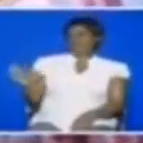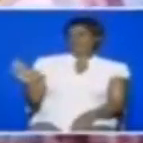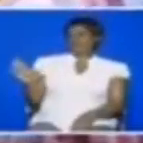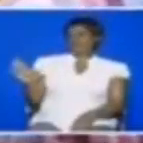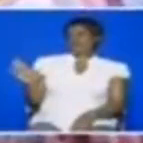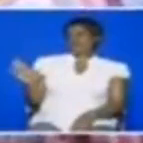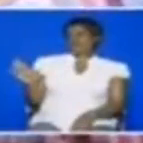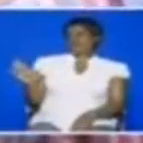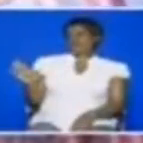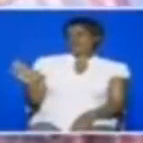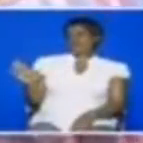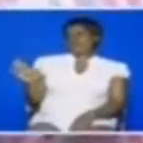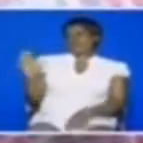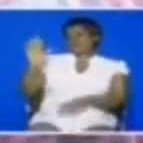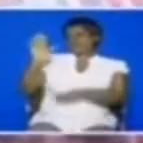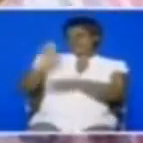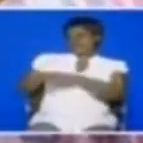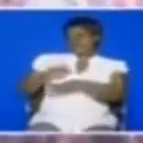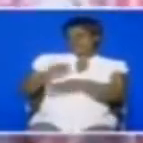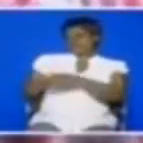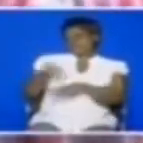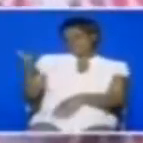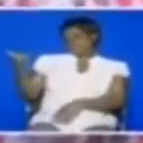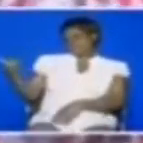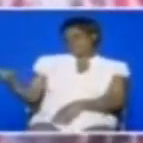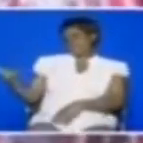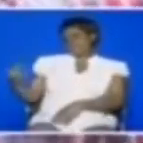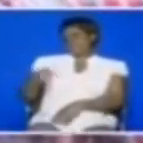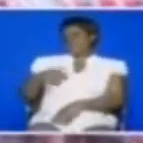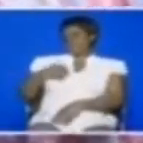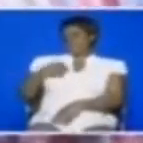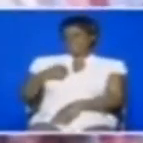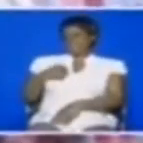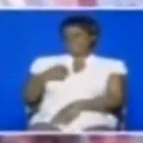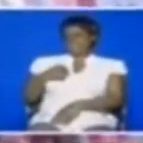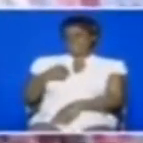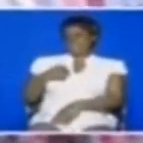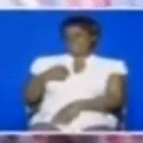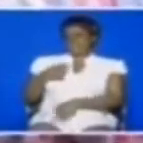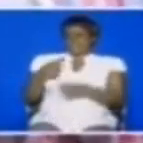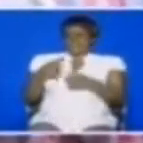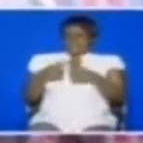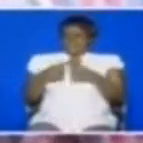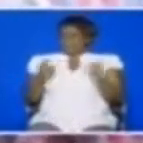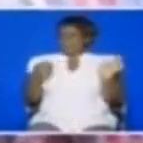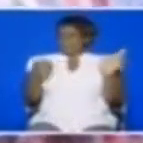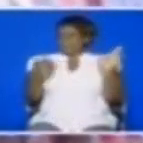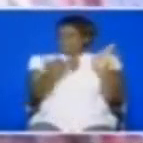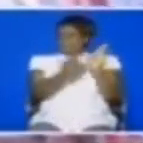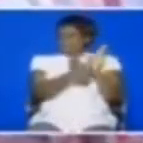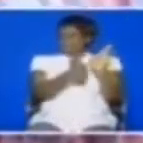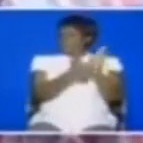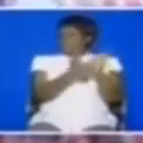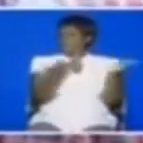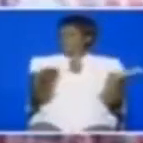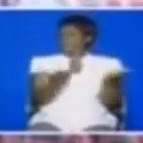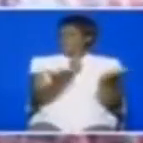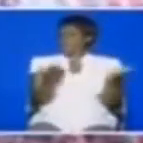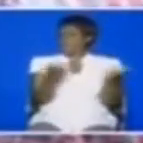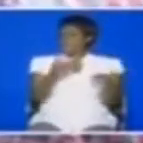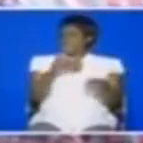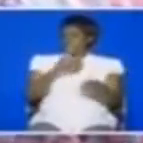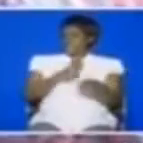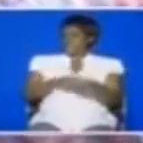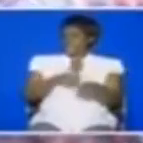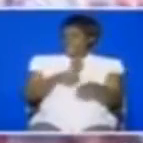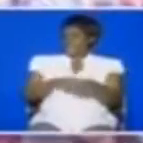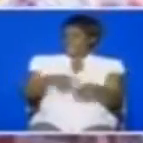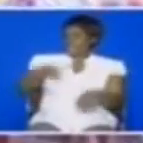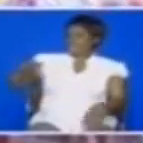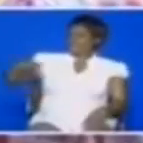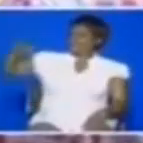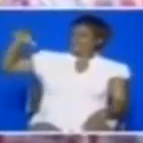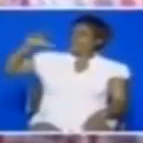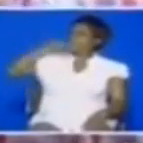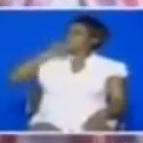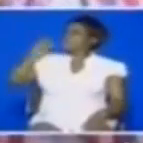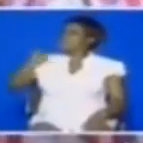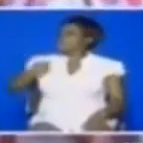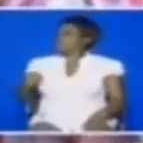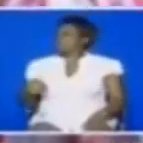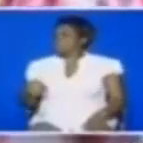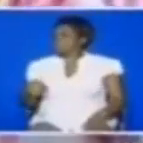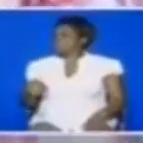They are good for that young and feeling that ego of having them. Lakini shida ukikuwa wakati